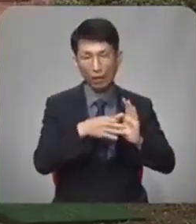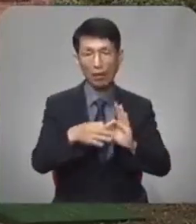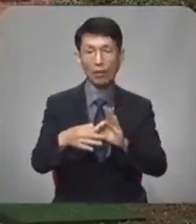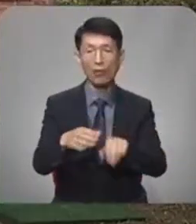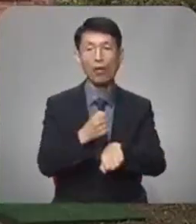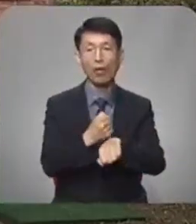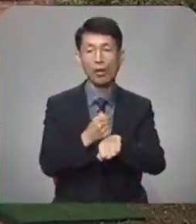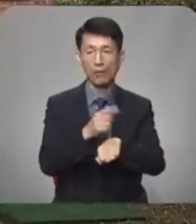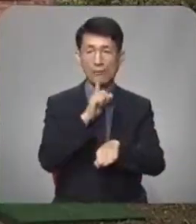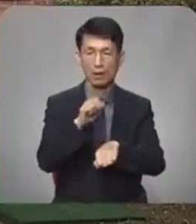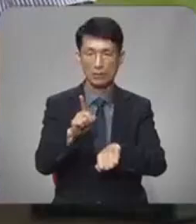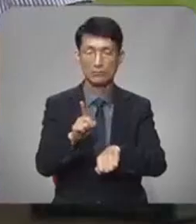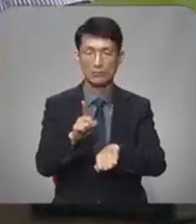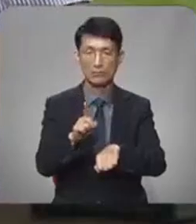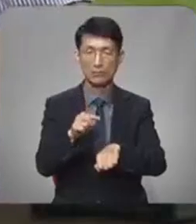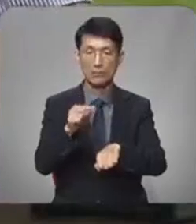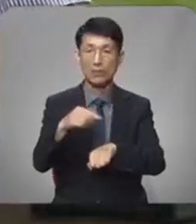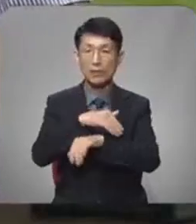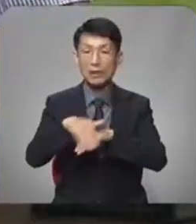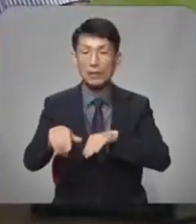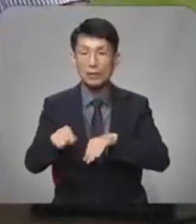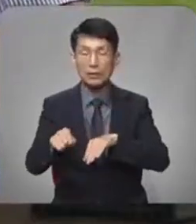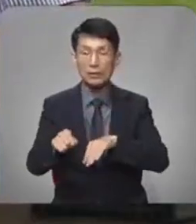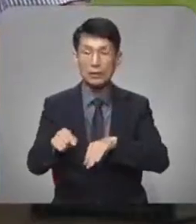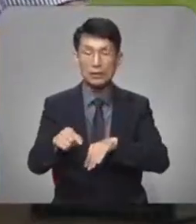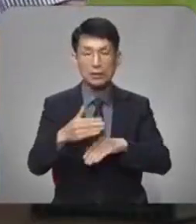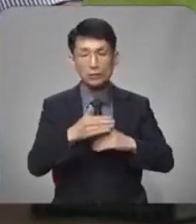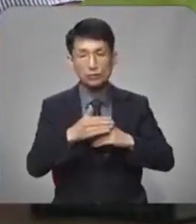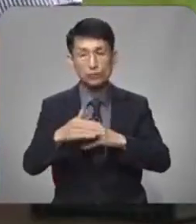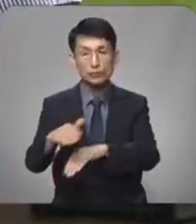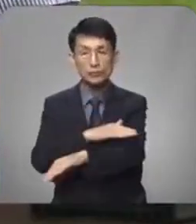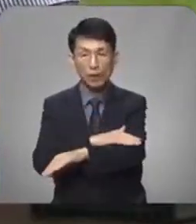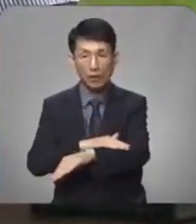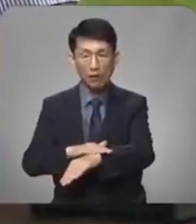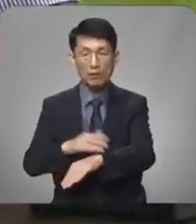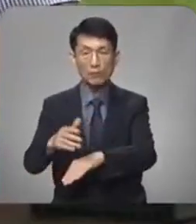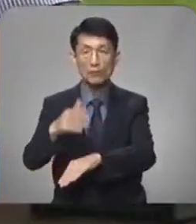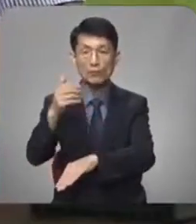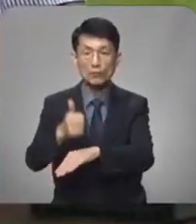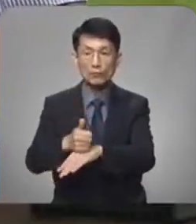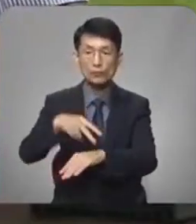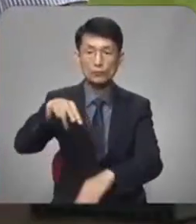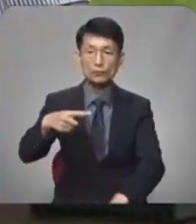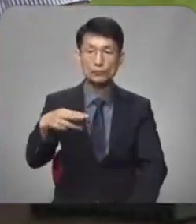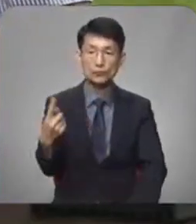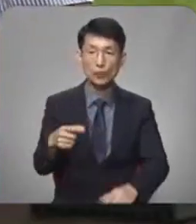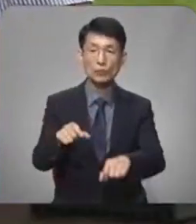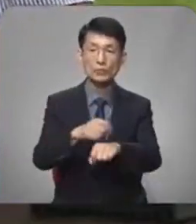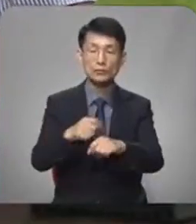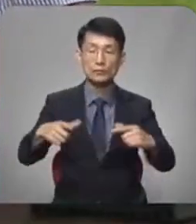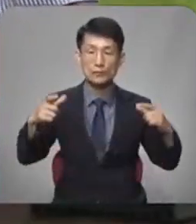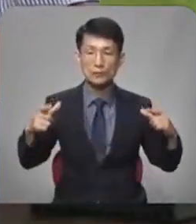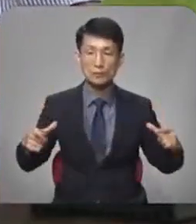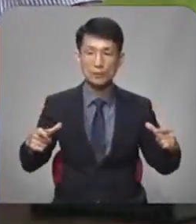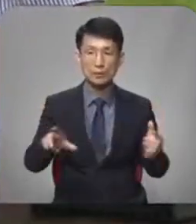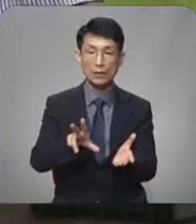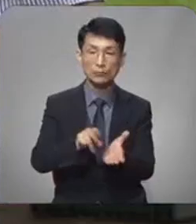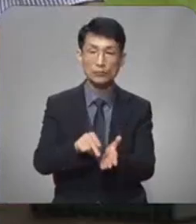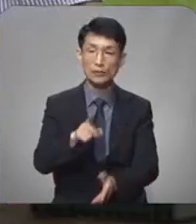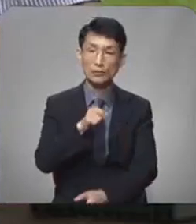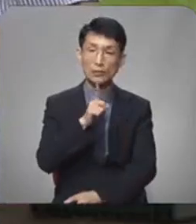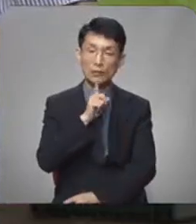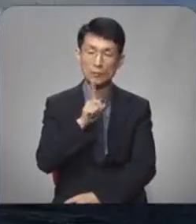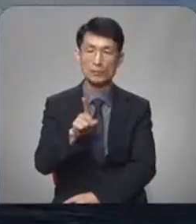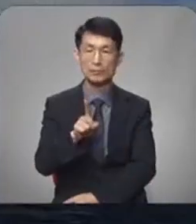입장입니다 강원도는 이런 계획들이 예정대로 추진되면 국내 첫 수소 특화 단지 지정도 문제가 없을 것으로